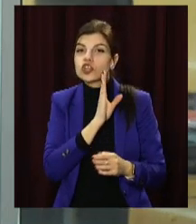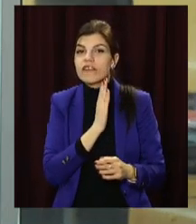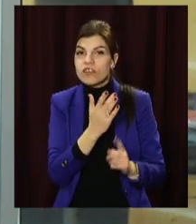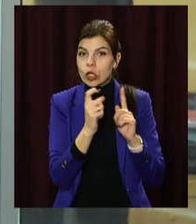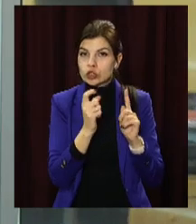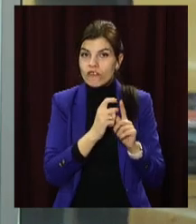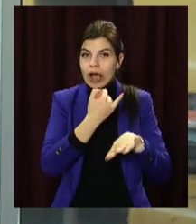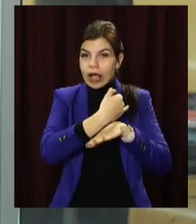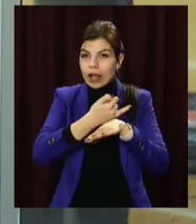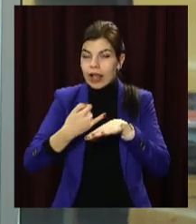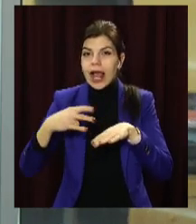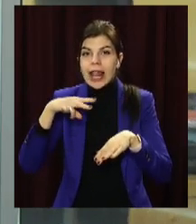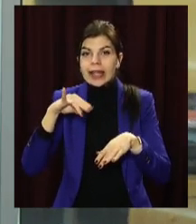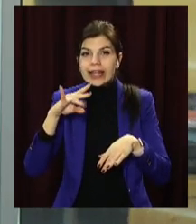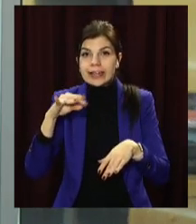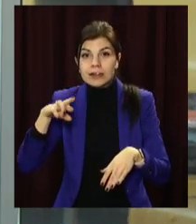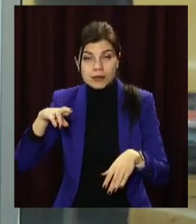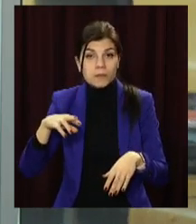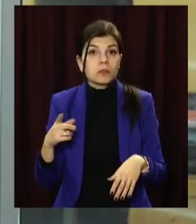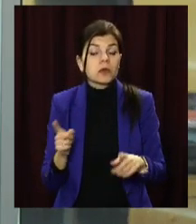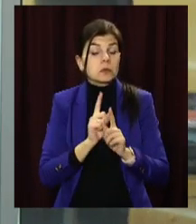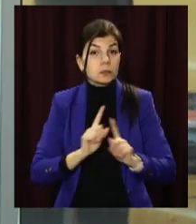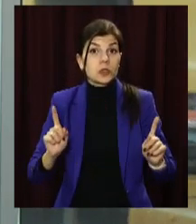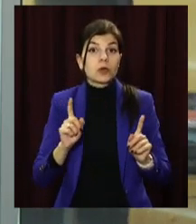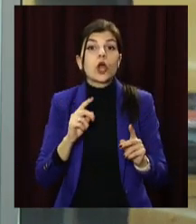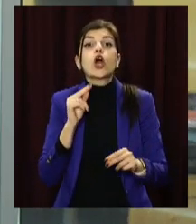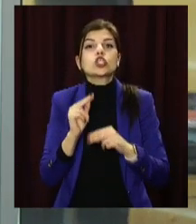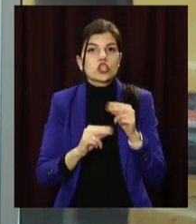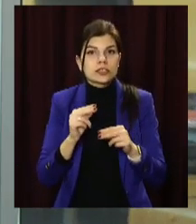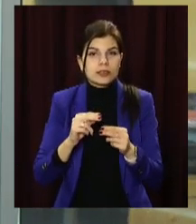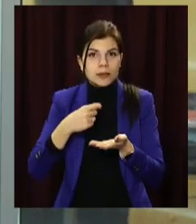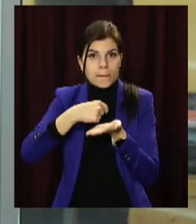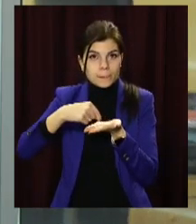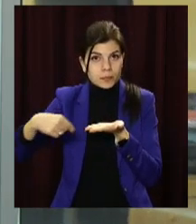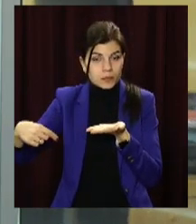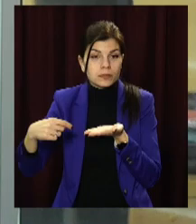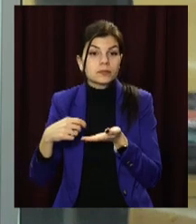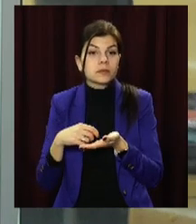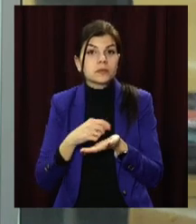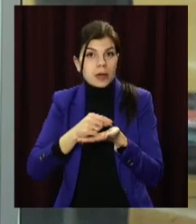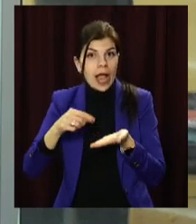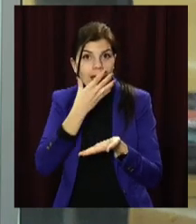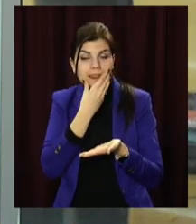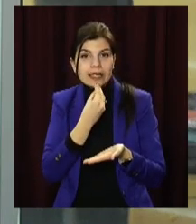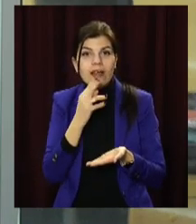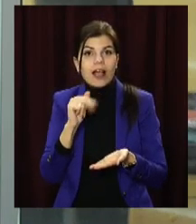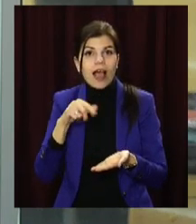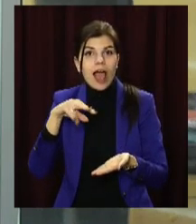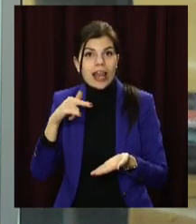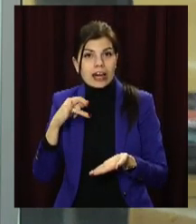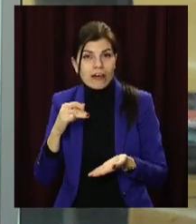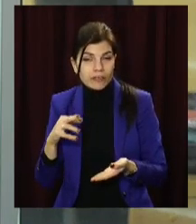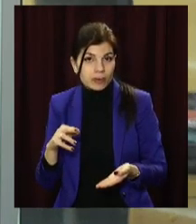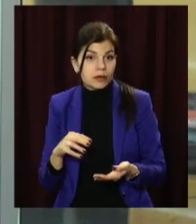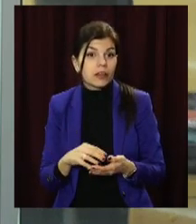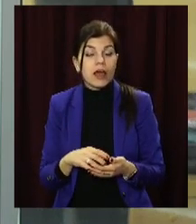мета – показати твори письменниць Придніпров'я у незвичний спосіб – через каліграфію. Це допоможе по-новому прочитати і відчути видатних